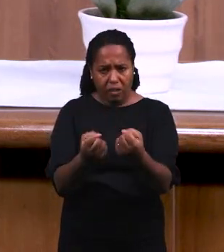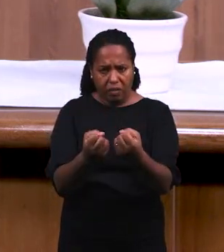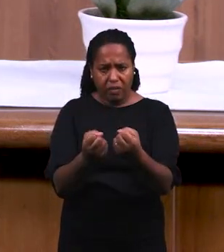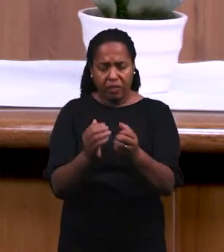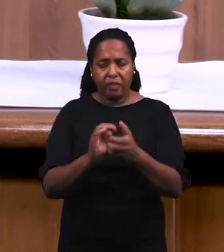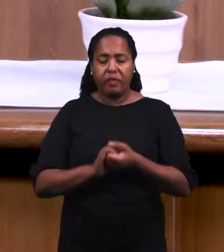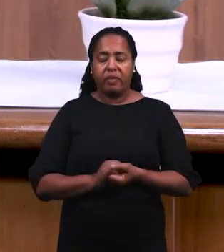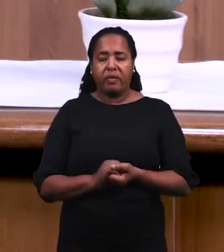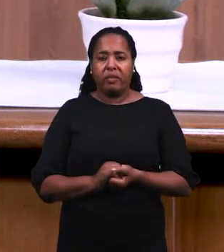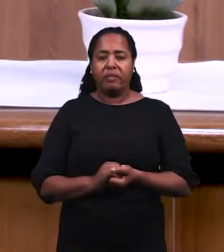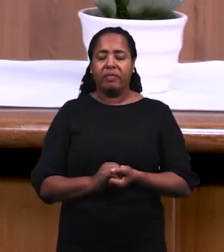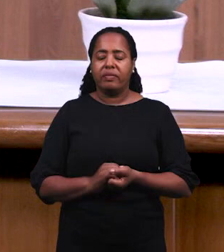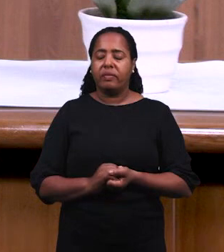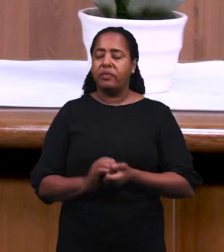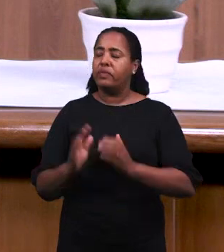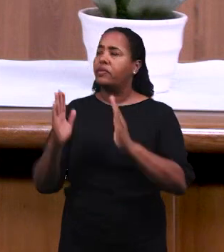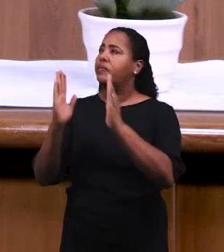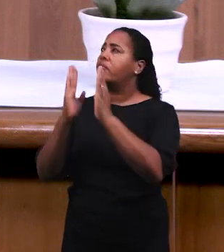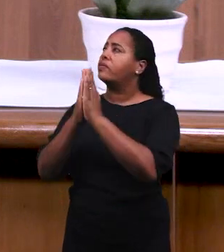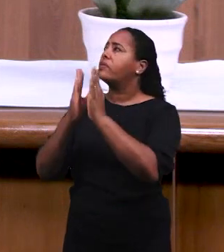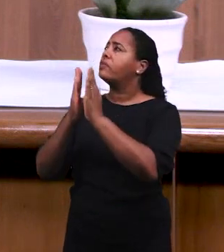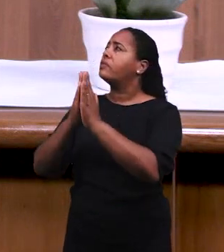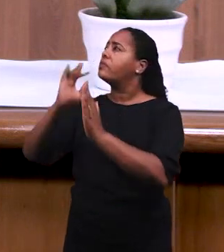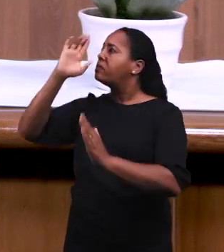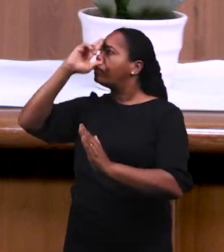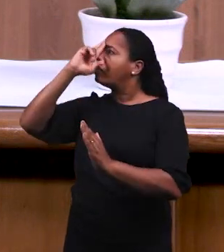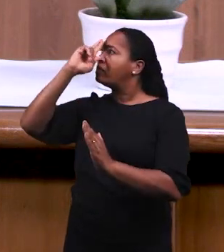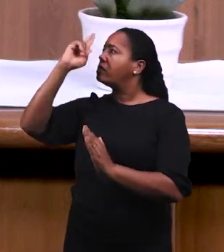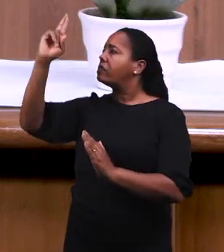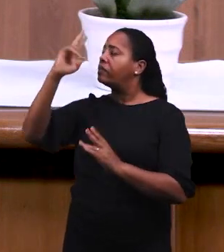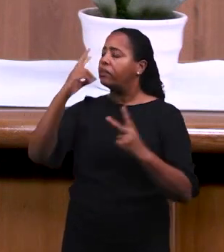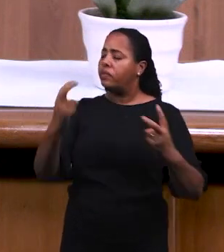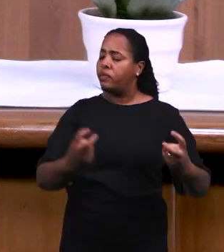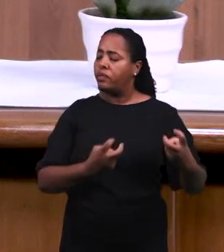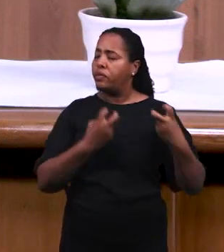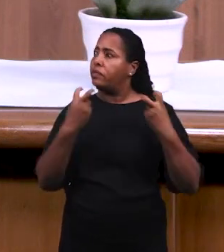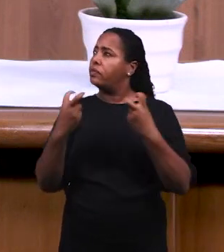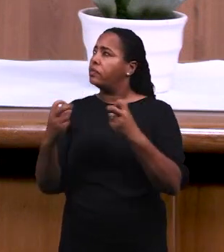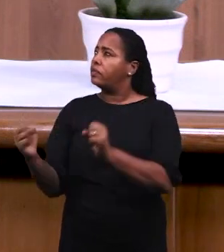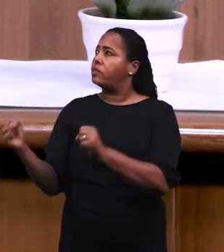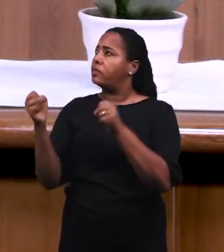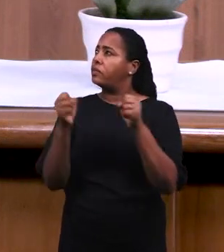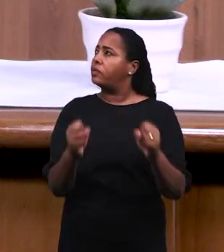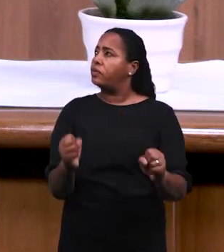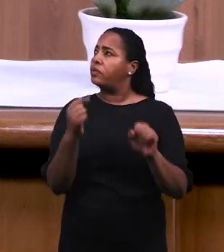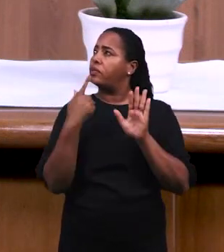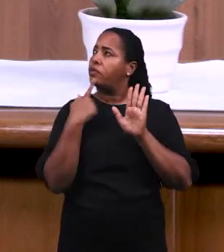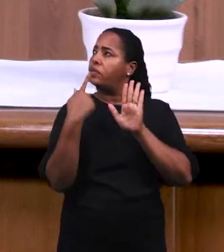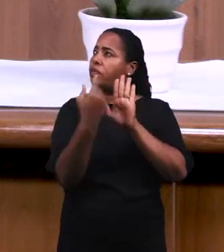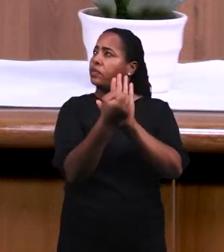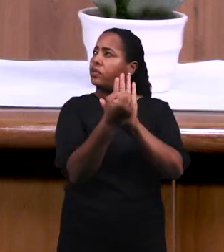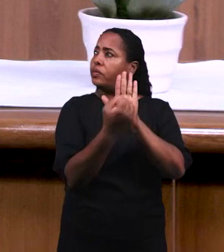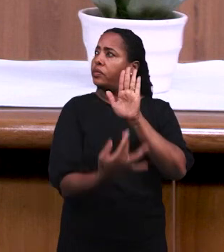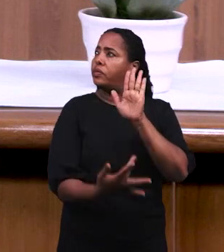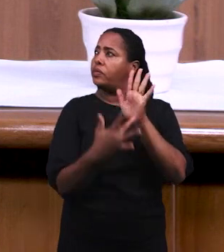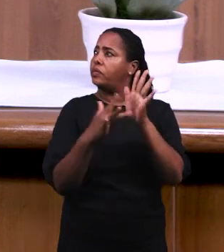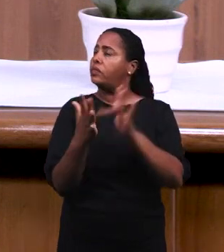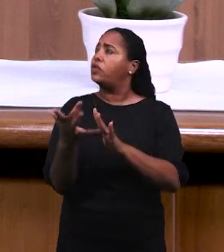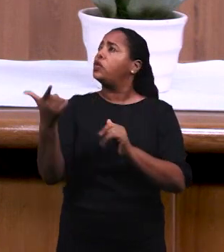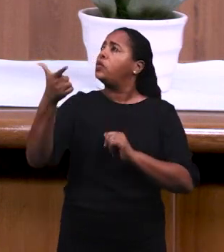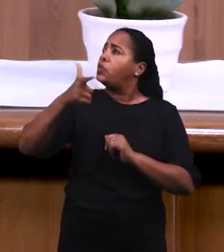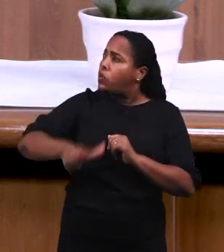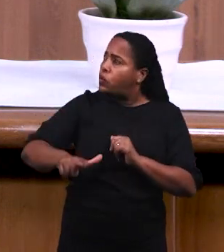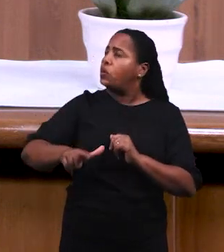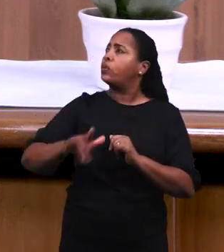помолимся. Мы молимся к Тебе, Господь, взывая о силе крови